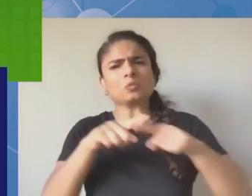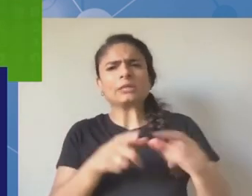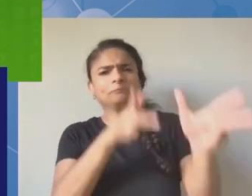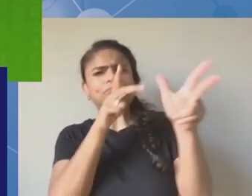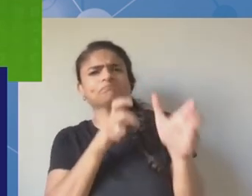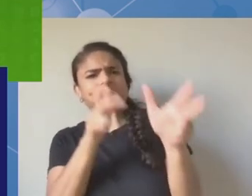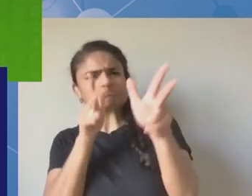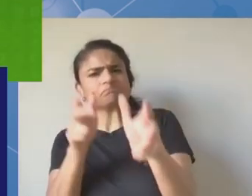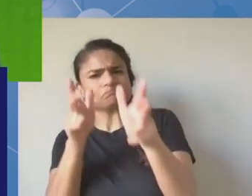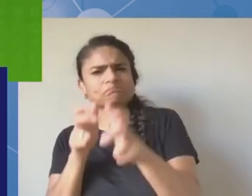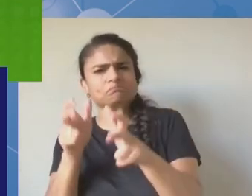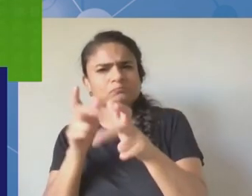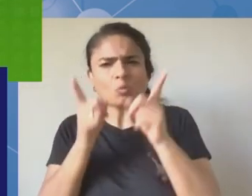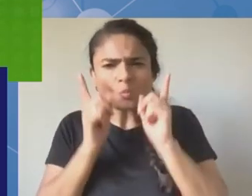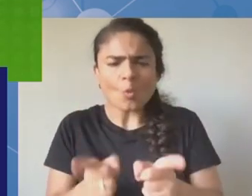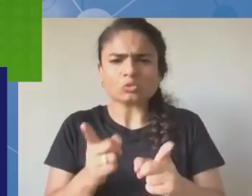بماذا تهتم.